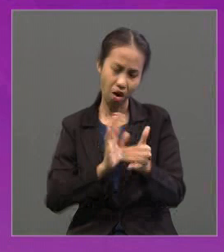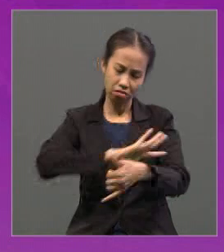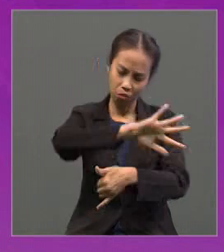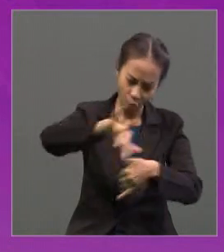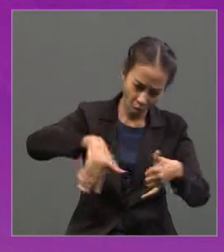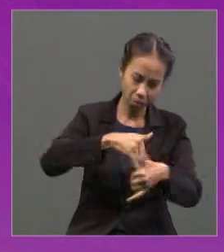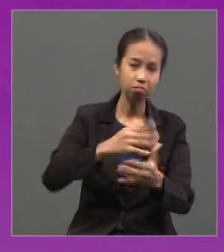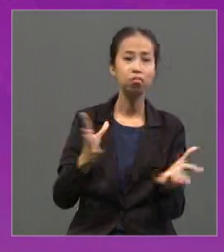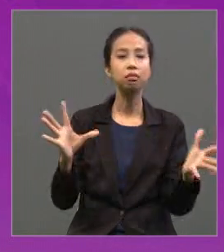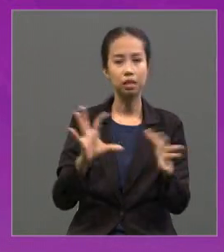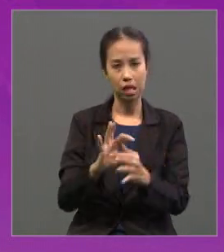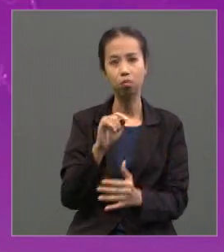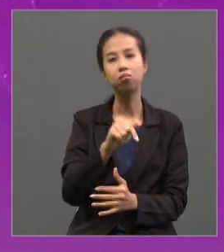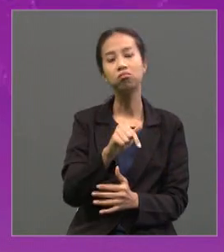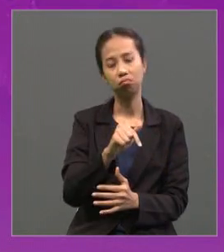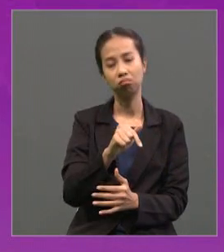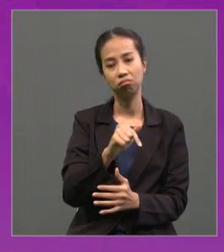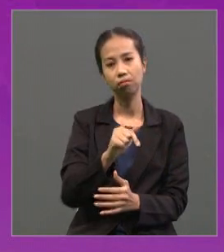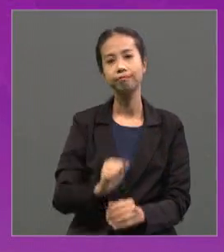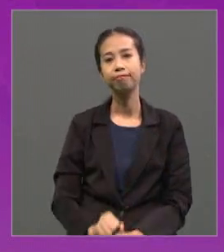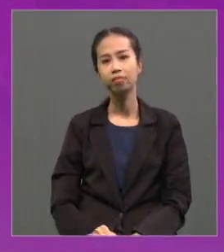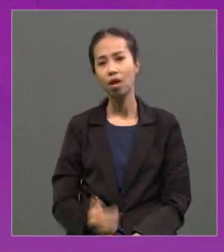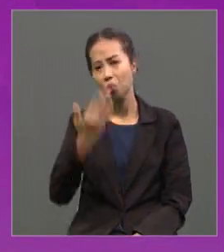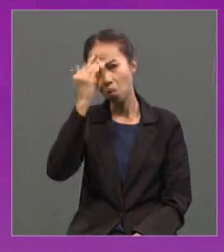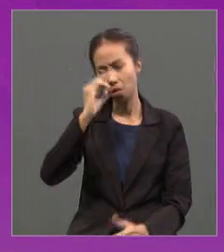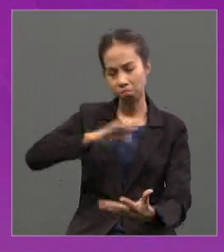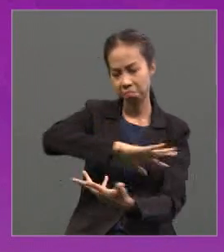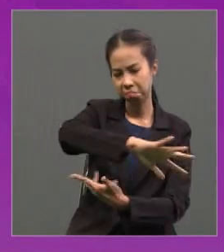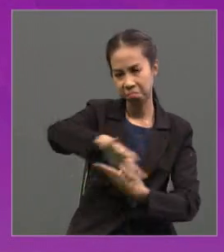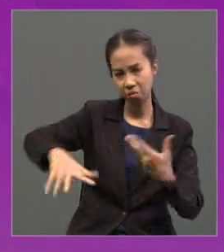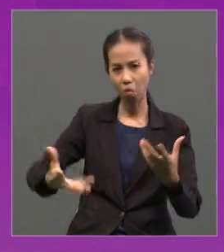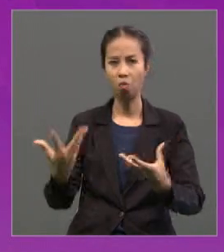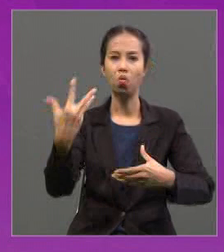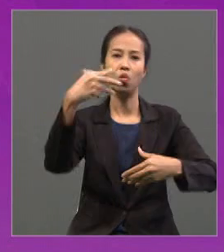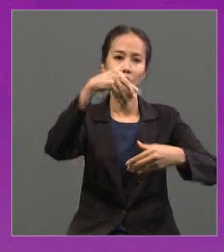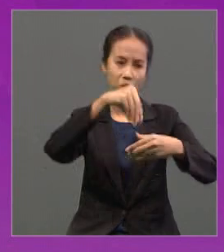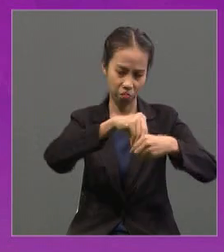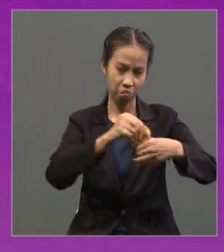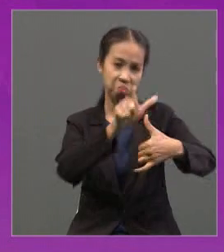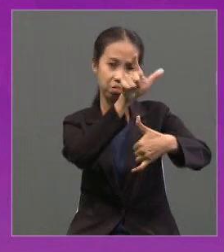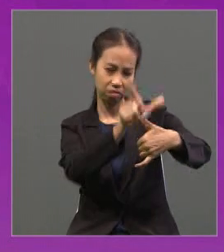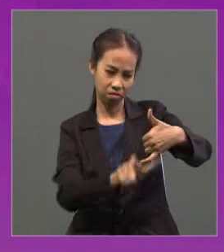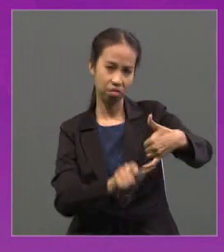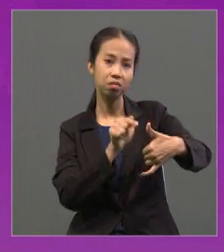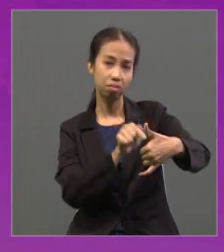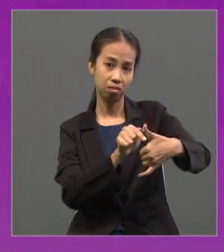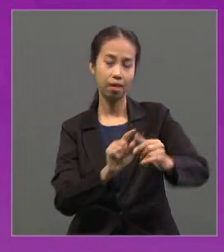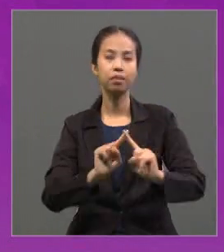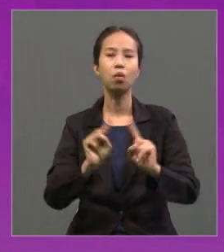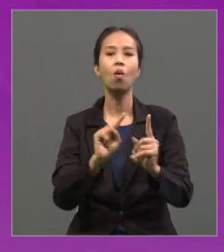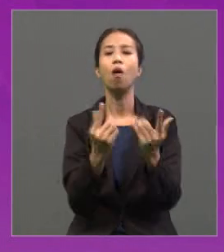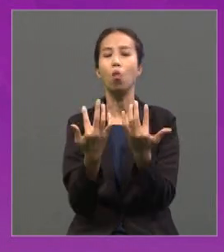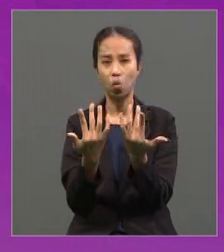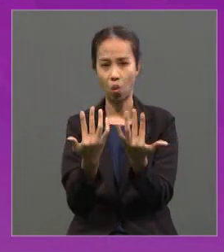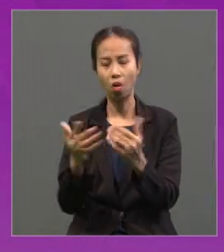ลายปัจจัยเหมือนกัน มันก็เป็นสิ่งที่หลอมรวม กับ ในส่วนของตัวเขานั่นเองแต่ว่าอย่าเพิ่งไปตัดสินใจอะไรเดี๋ยวต้องรอแถลงอย่